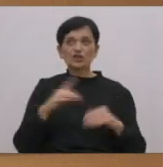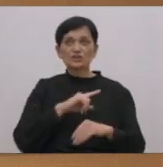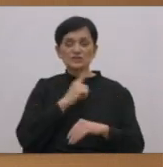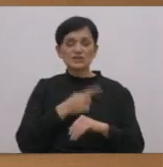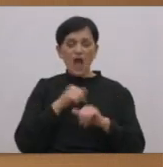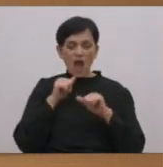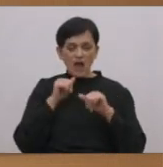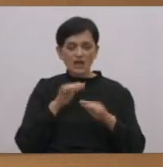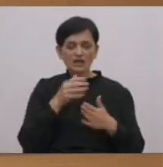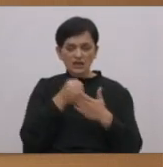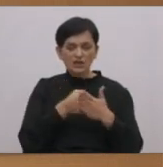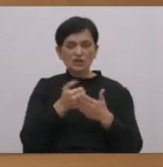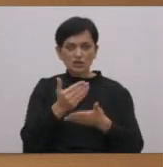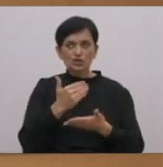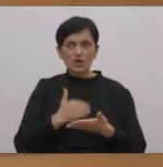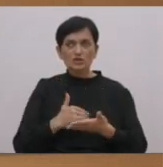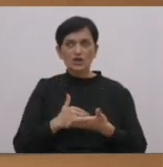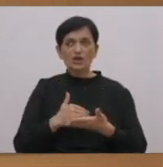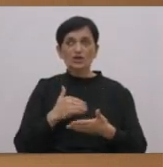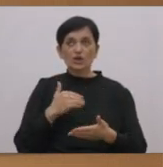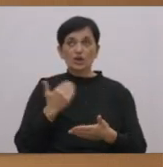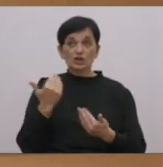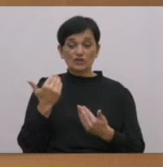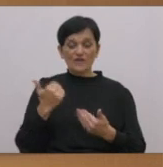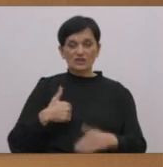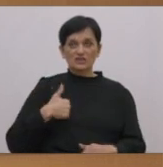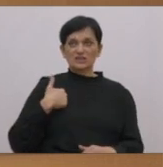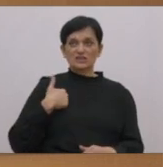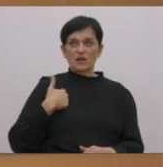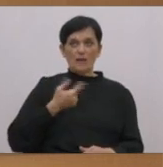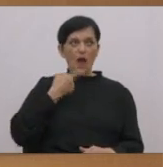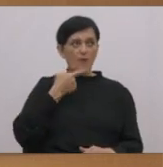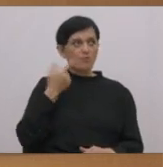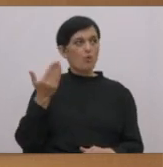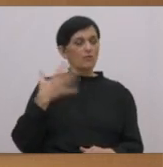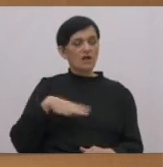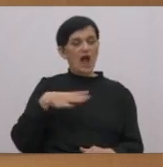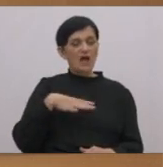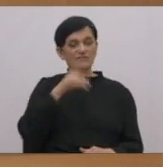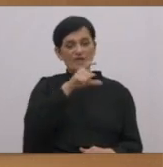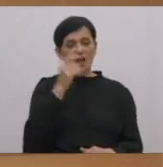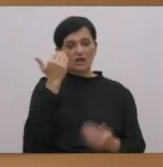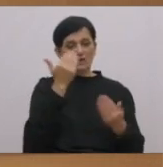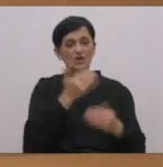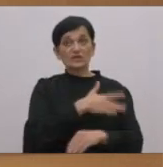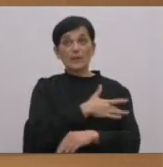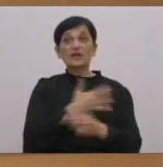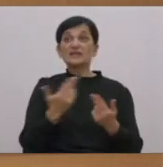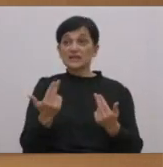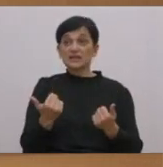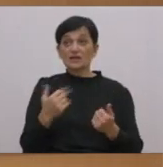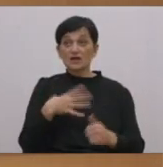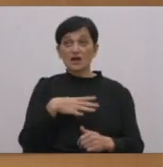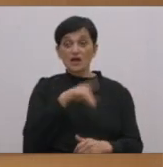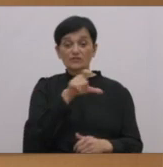ძალისხმევის შედეგი. Და თქვა, თქვენ ახლა სიამაყით ამბობთ, რომ ეს იყო ქართველი ხალხის დამსახურება. დიახ,